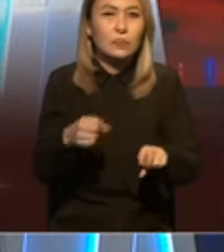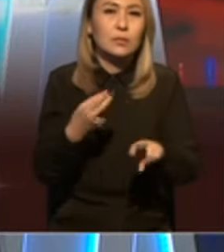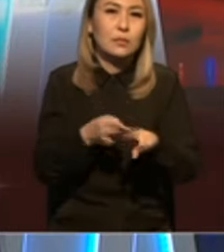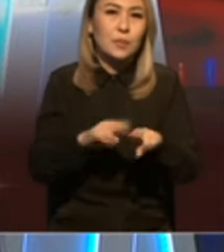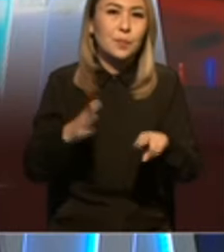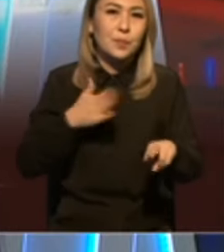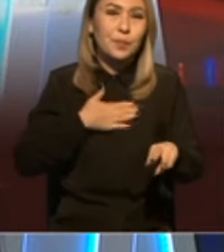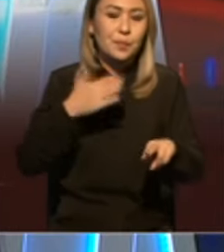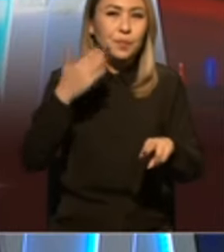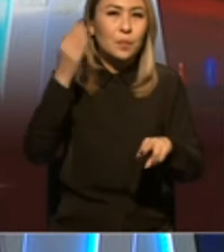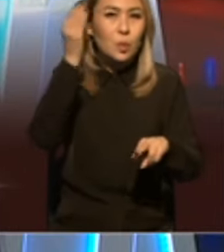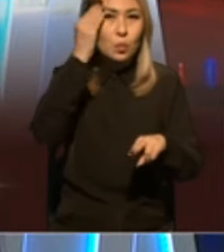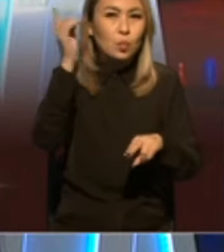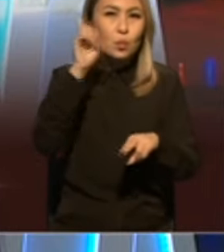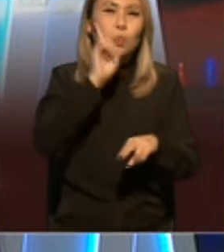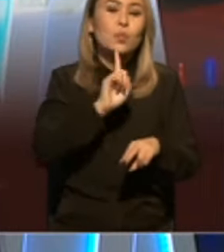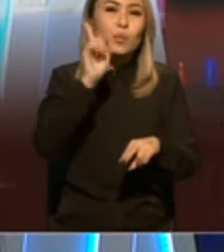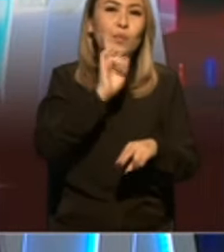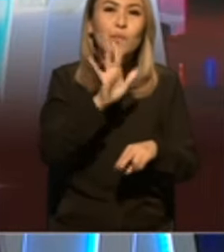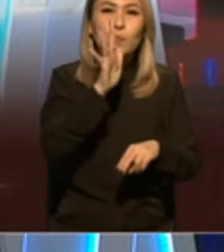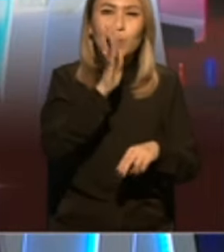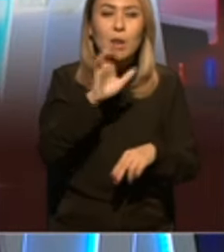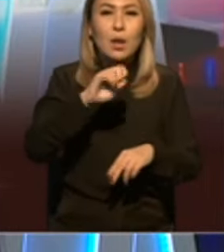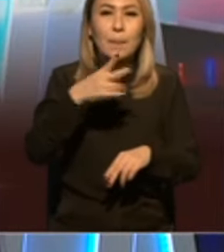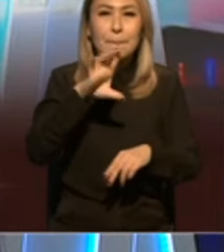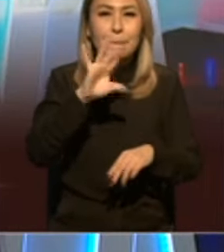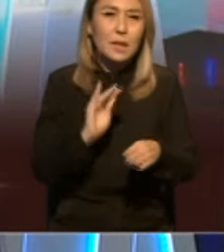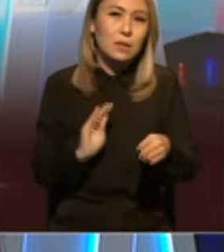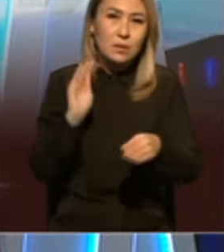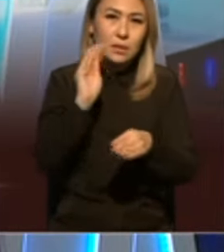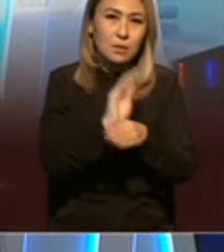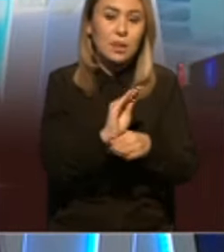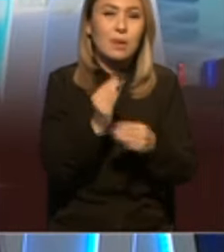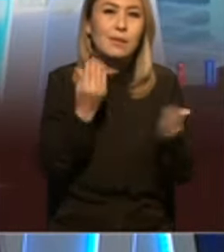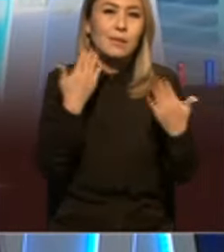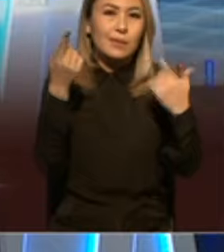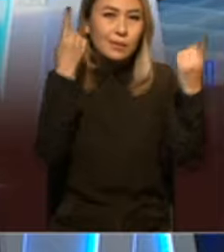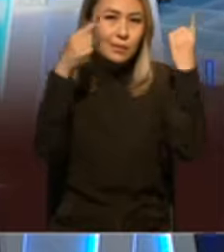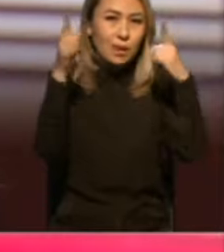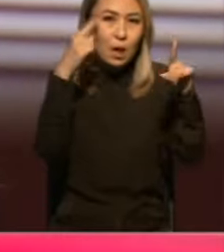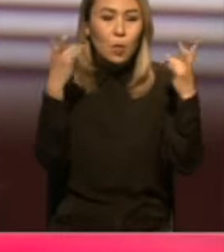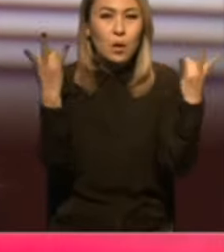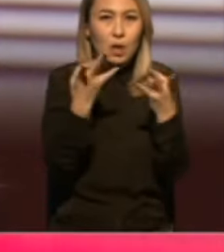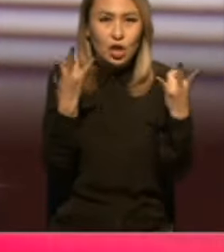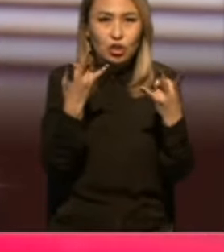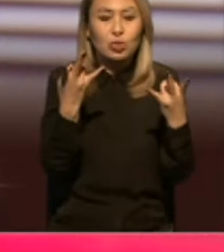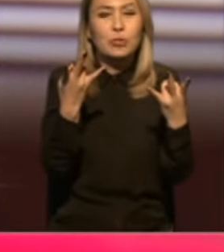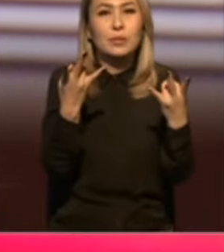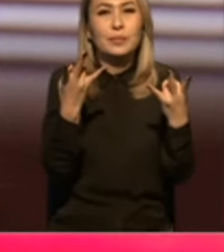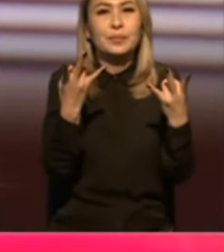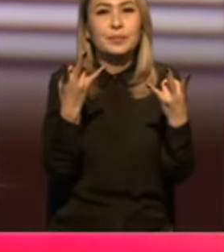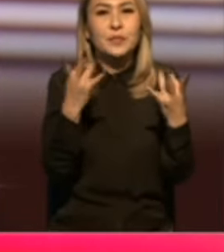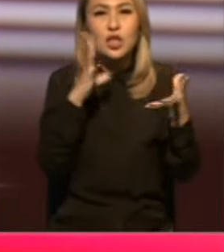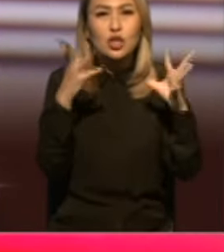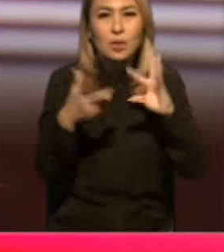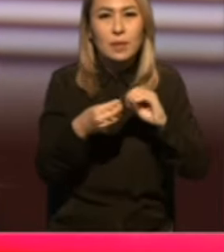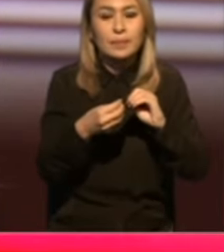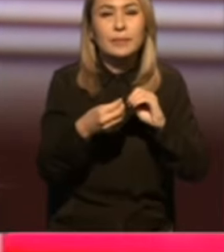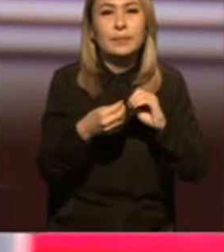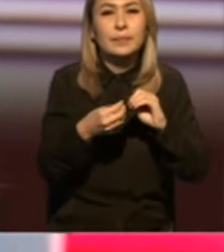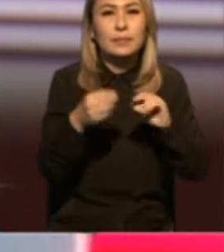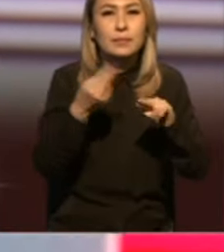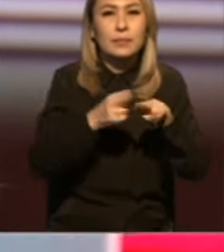да меніңше, бұл әзіргі уақытта әліпбиді жалпы енгізу, бұл идеологиялық тұрғыдан қажет нәрсе. Жалпы